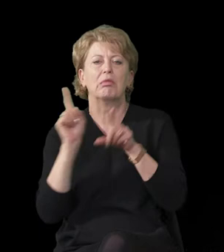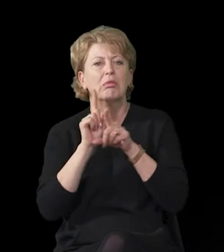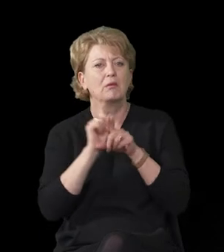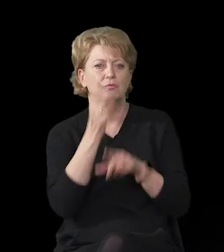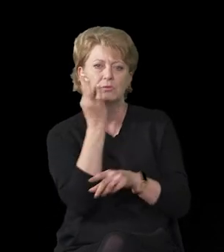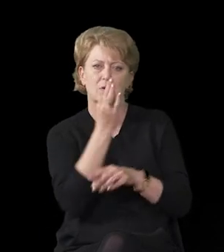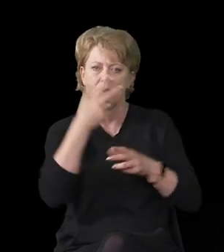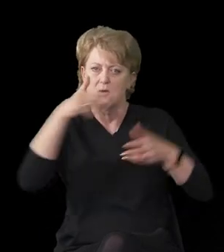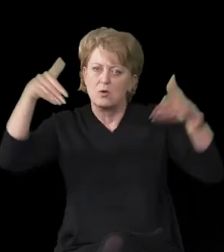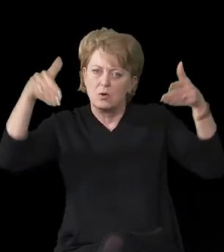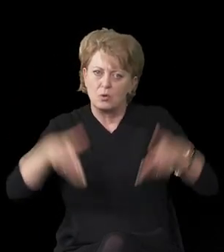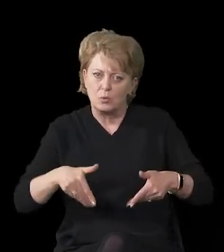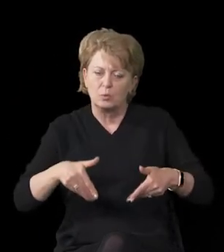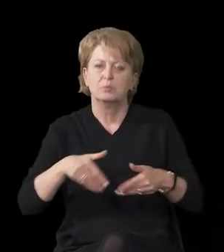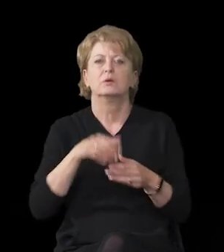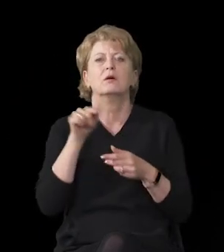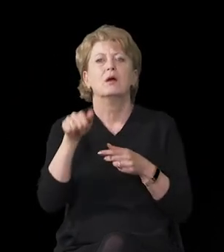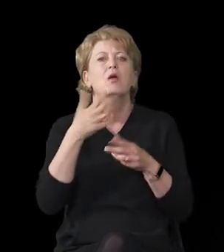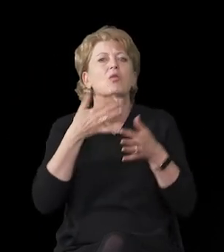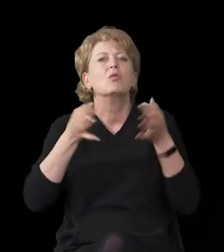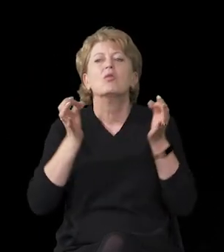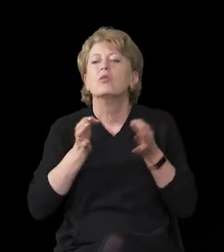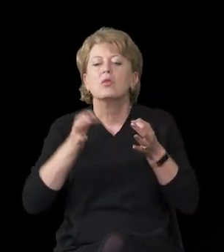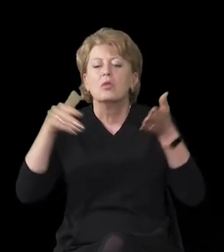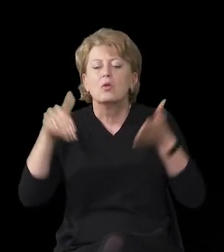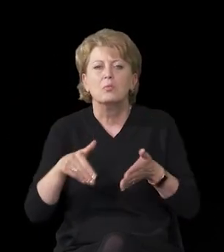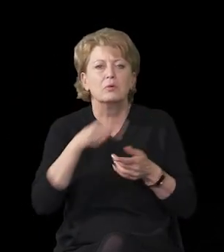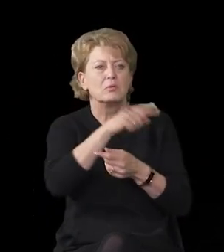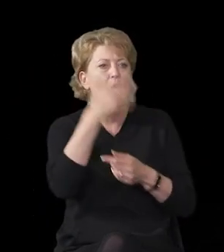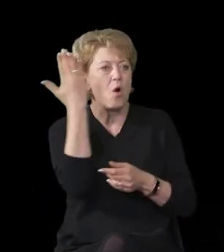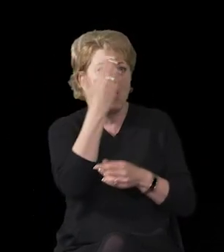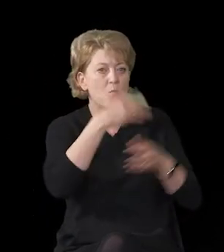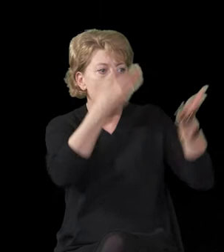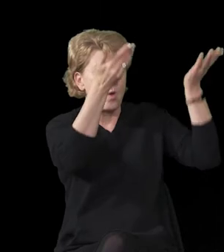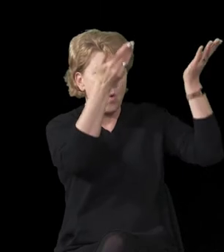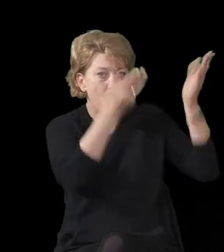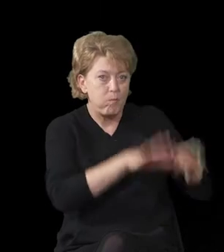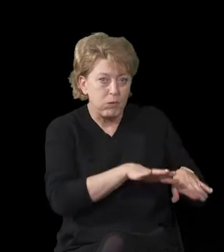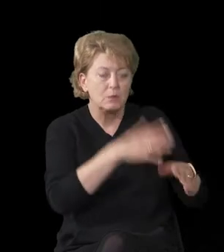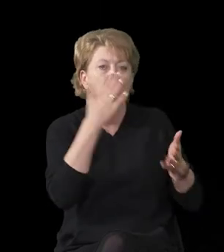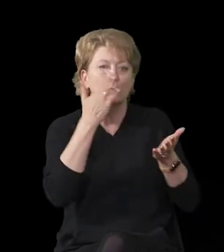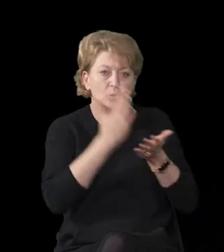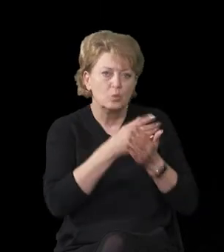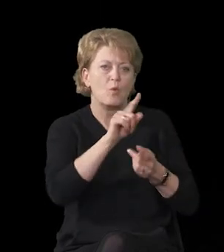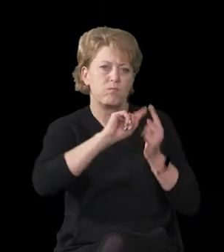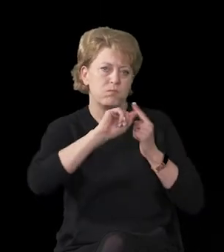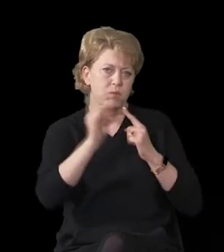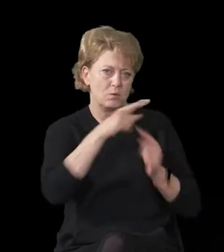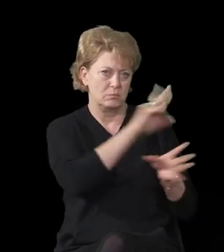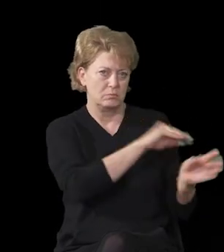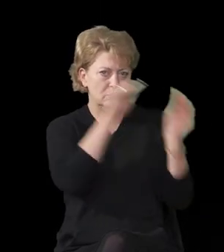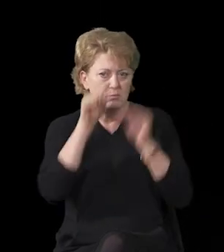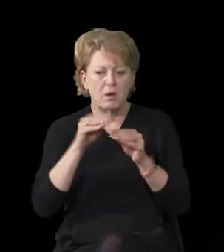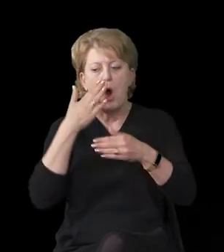grobowiec, w którym został złożony dopiero po upadku reżimu komunistycznego i obok znajduje się jeszcze grobowiec jego